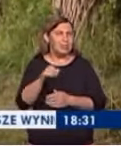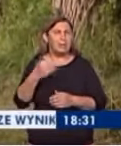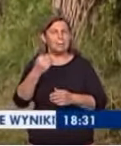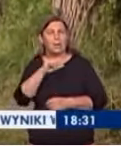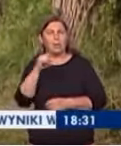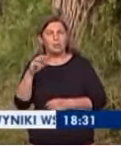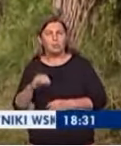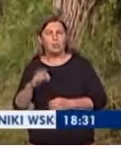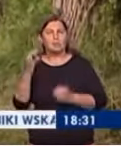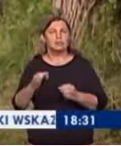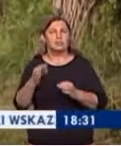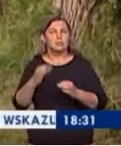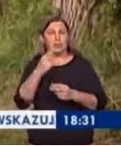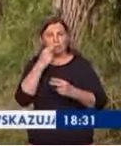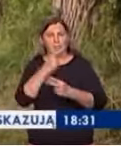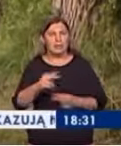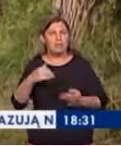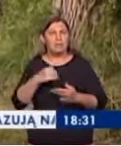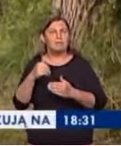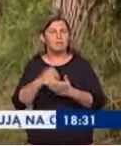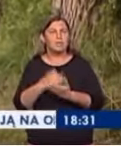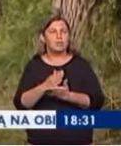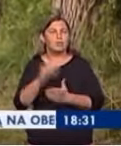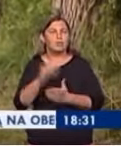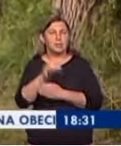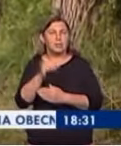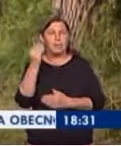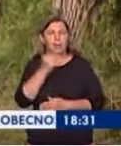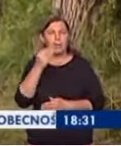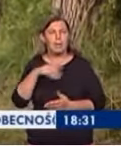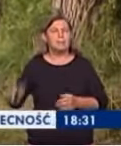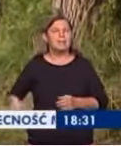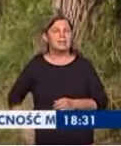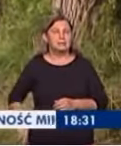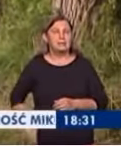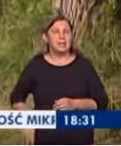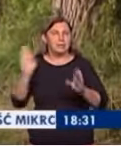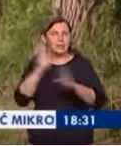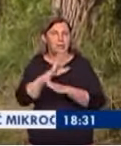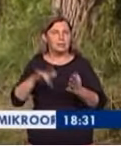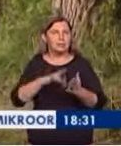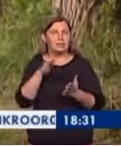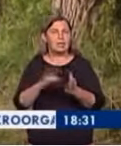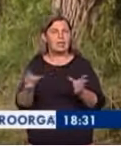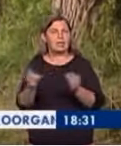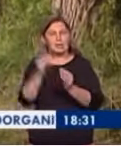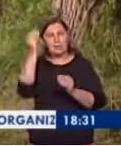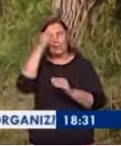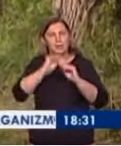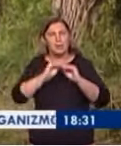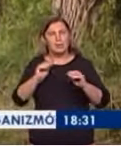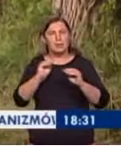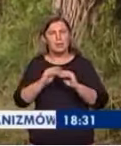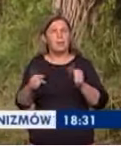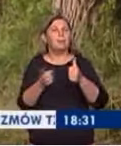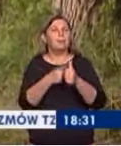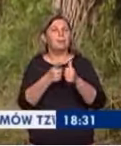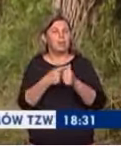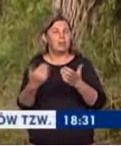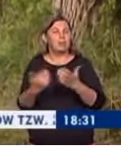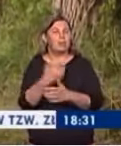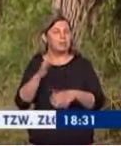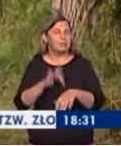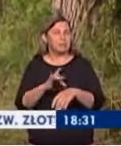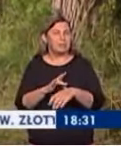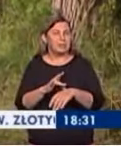podczas swojej wizyty w województwie zachodniopomorskim minister klimatu i środowiska Anna Moskwa wraz z naukowcami przyznali, że po pierwsze te najnowsze wyniki